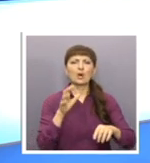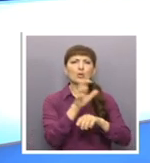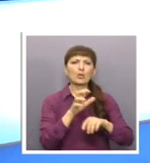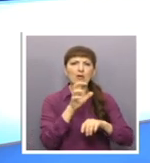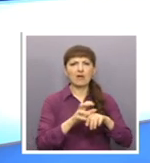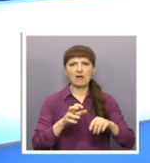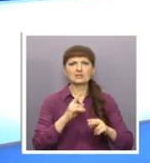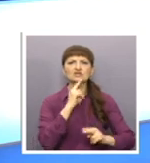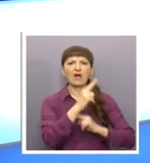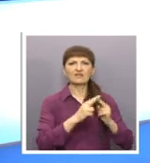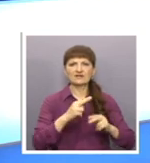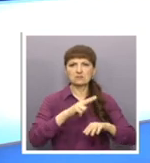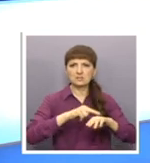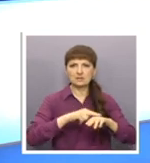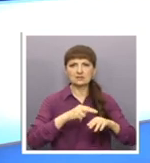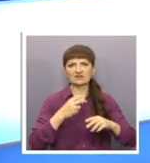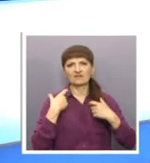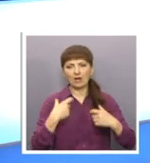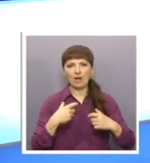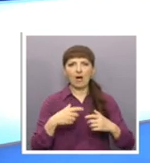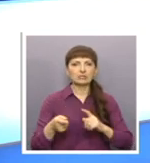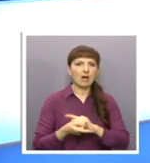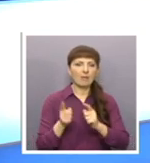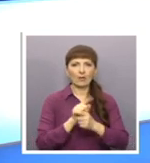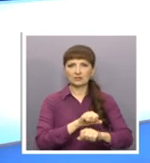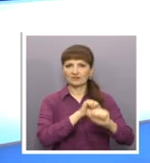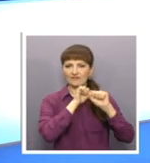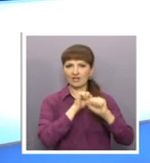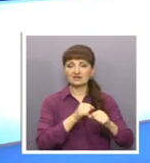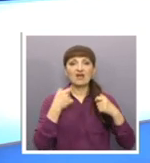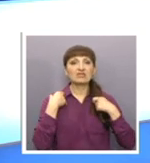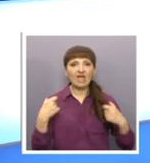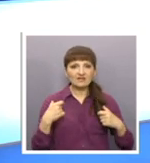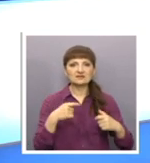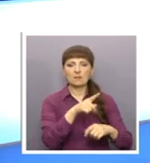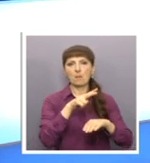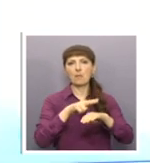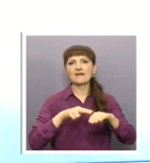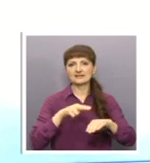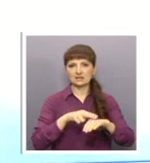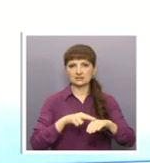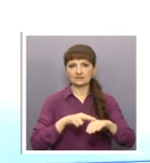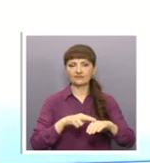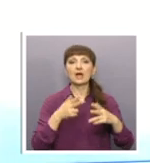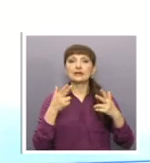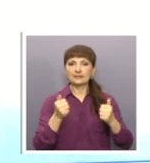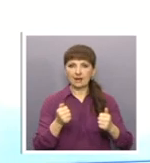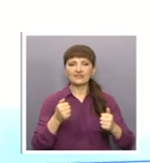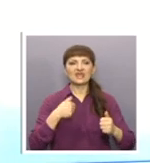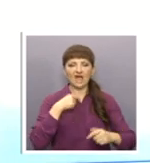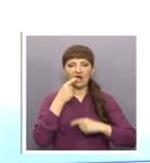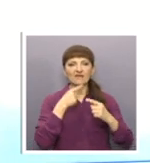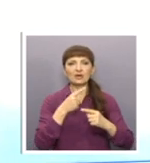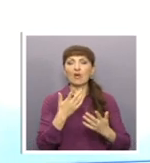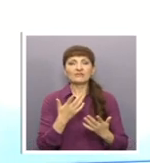осуждать представителей власти, а тут все вместе встали на защиту не офицера, но полицейского. Да, я говорю о